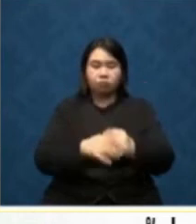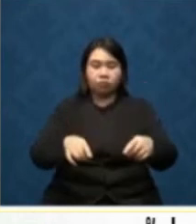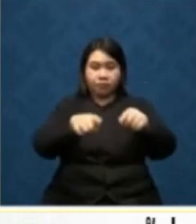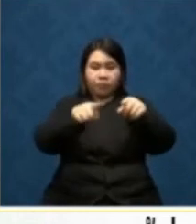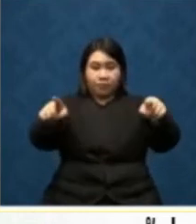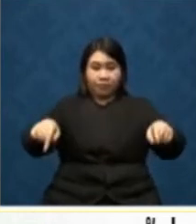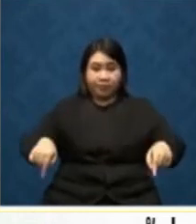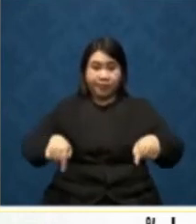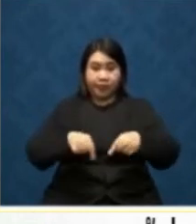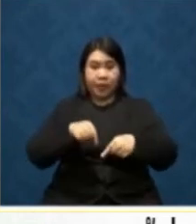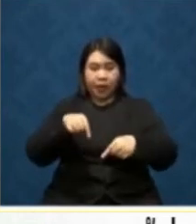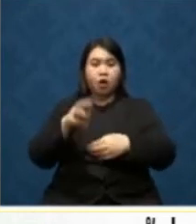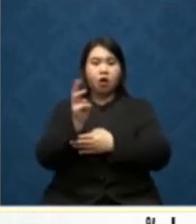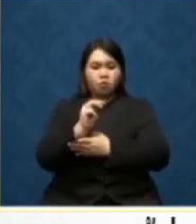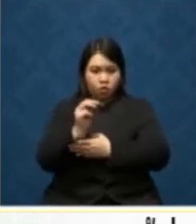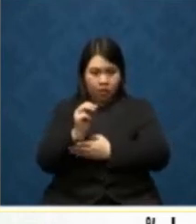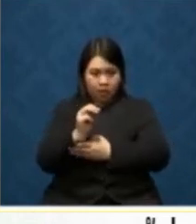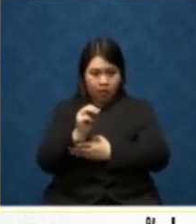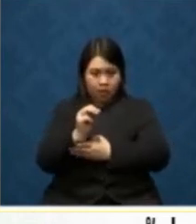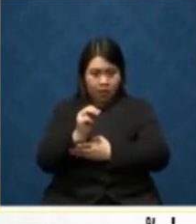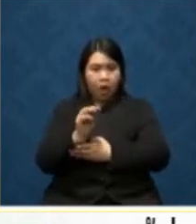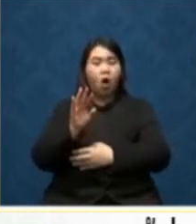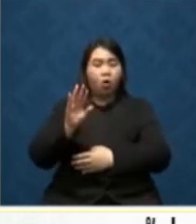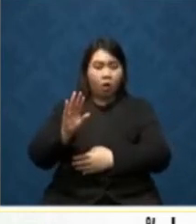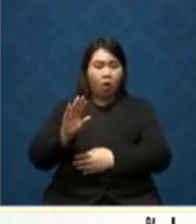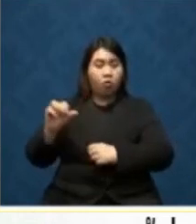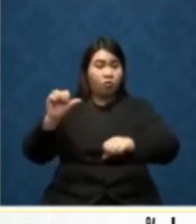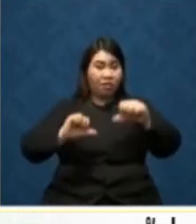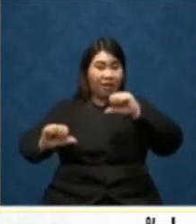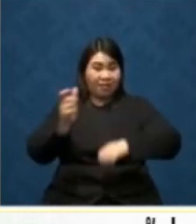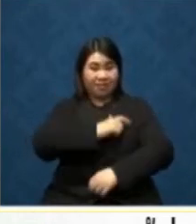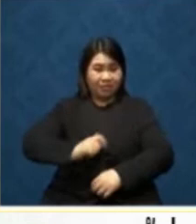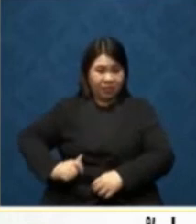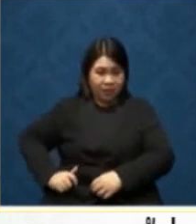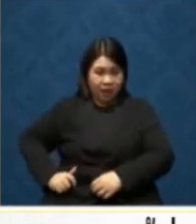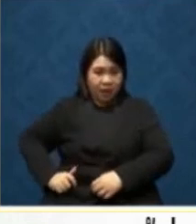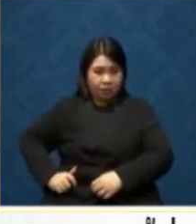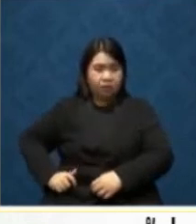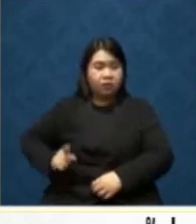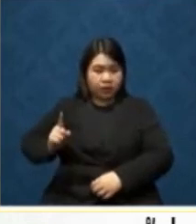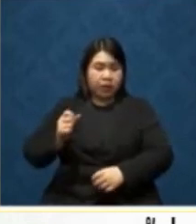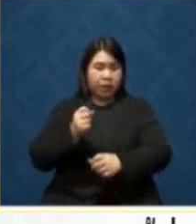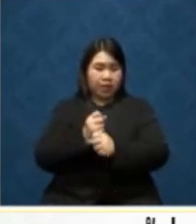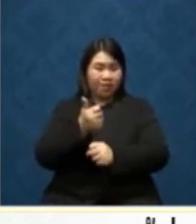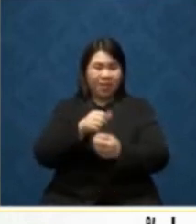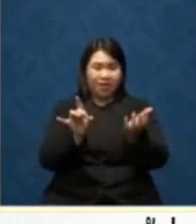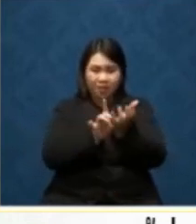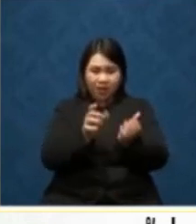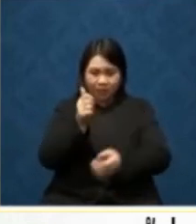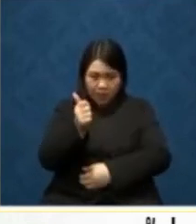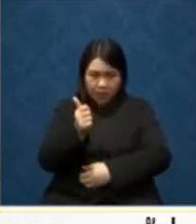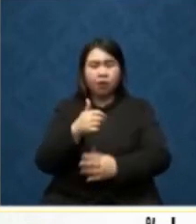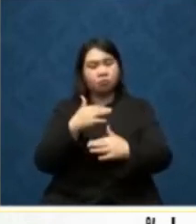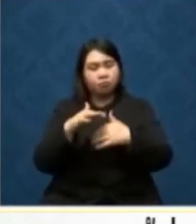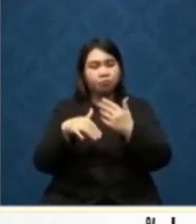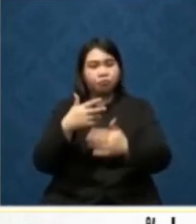ในลัษณะในราการที่ว่า ท่านเขียไ้ชัดเจนนะว่าพื้นที่มุธิที่ใช้ขอใหมุนธิกรา